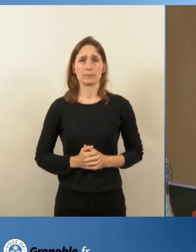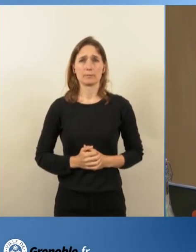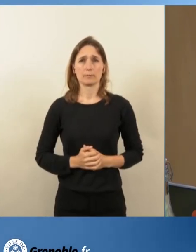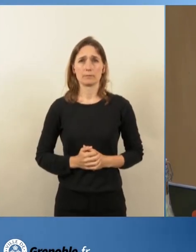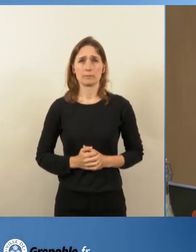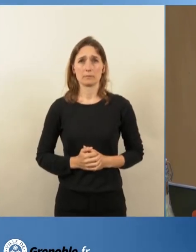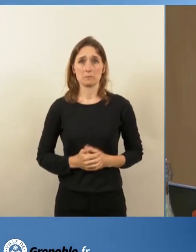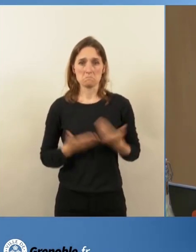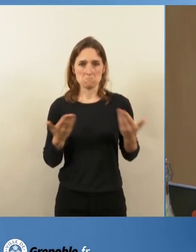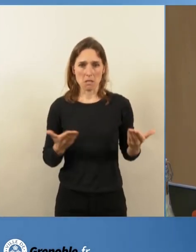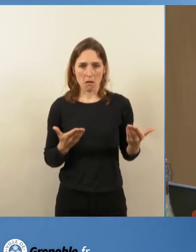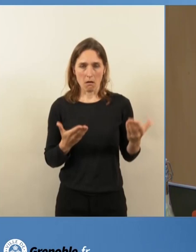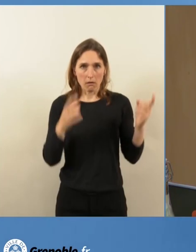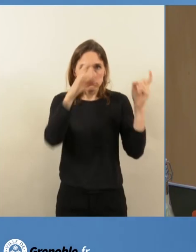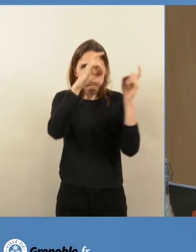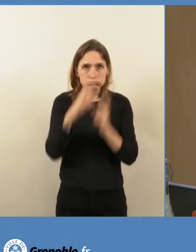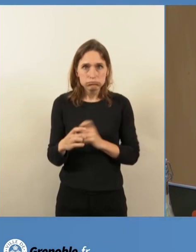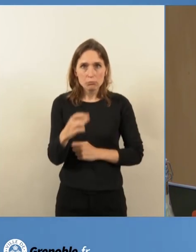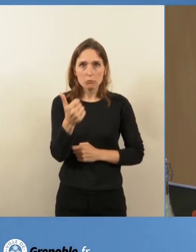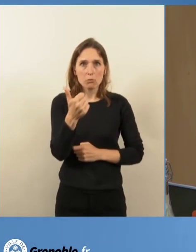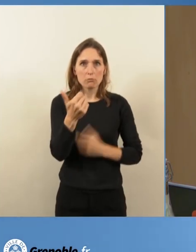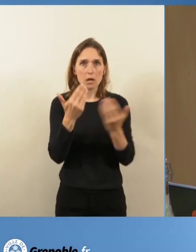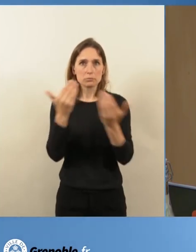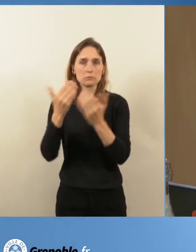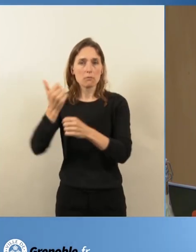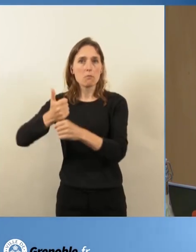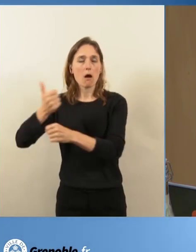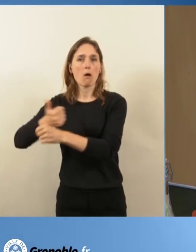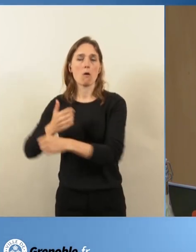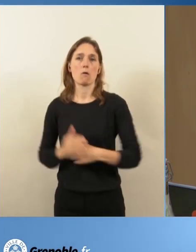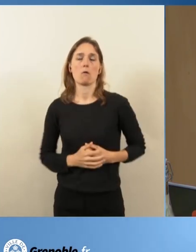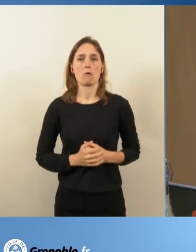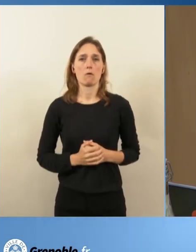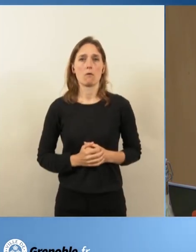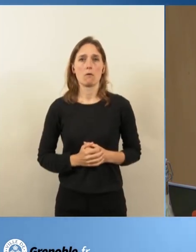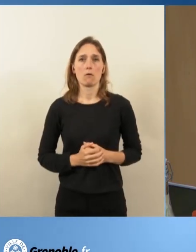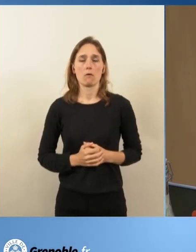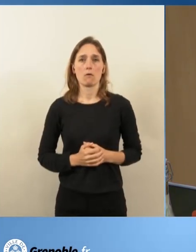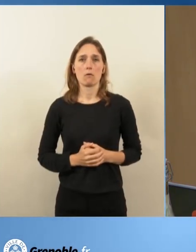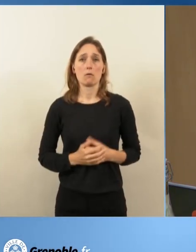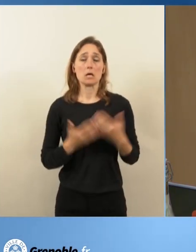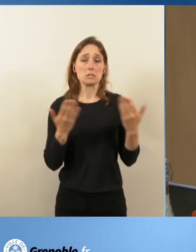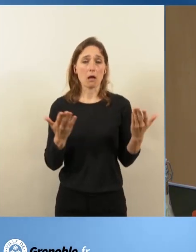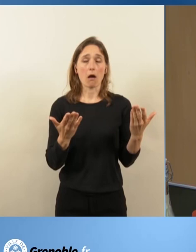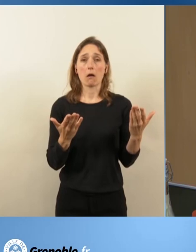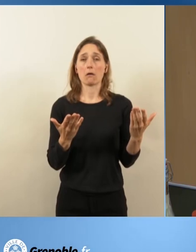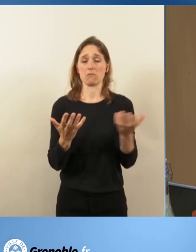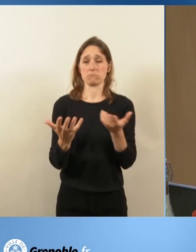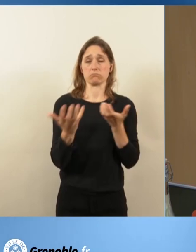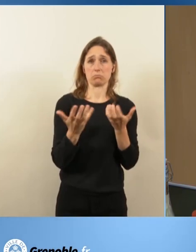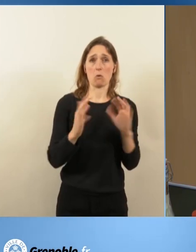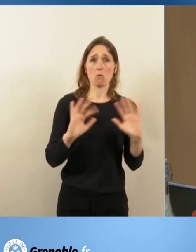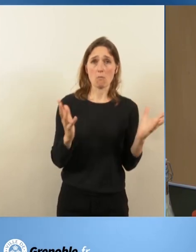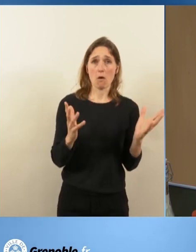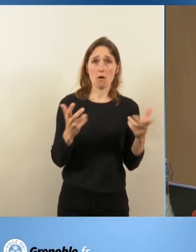il n'y a plus que une aujourd'hui et pour celle-ci vous faites passer le billet plein tarif de 8 euros